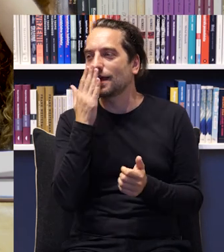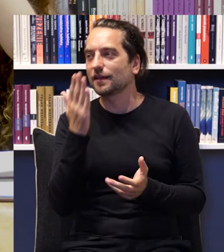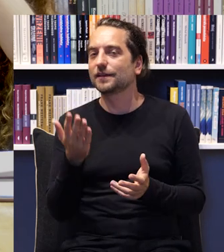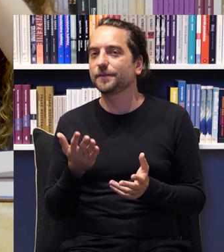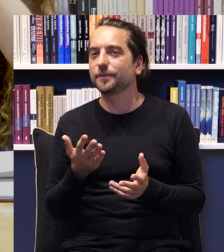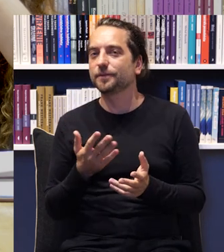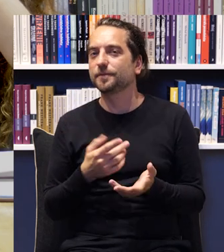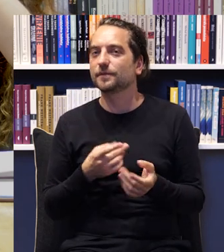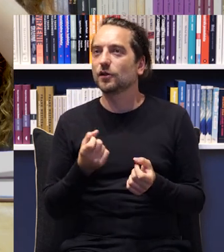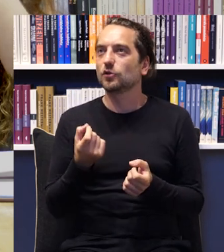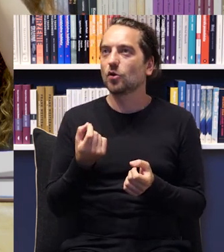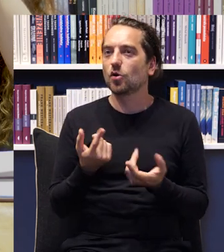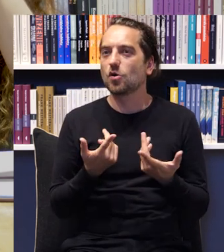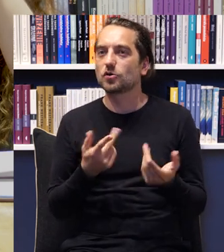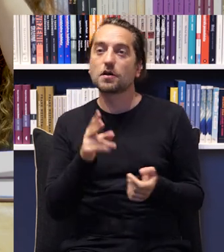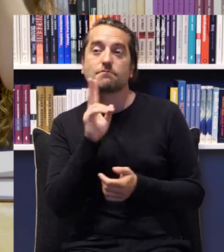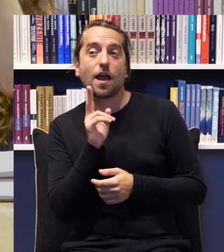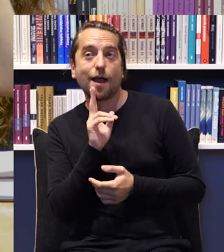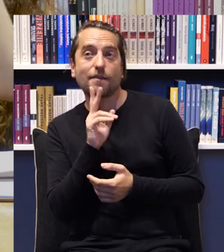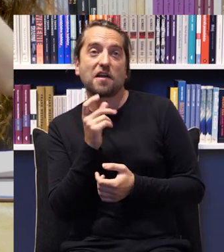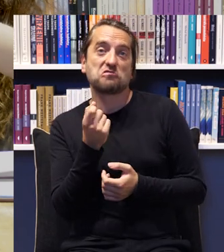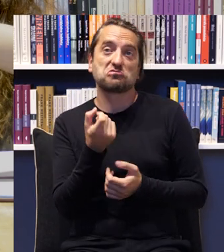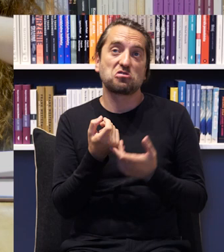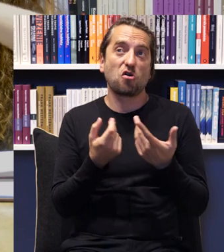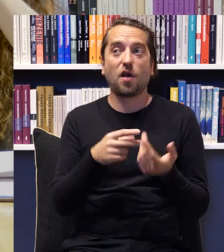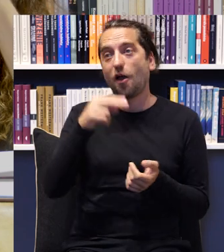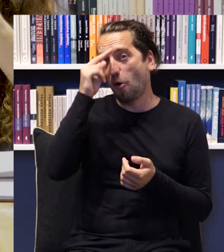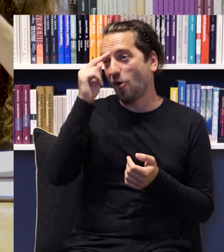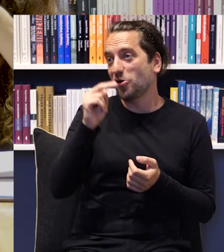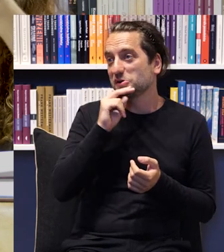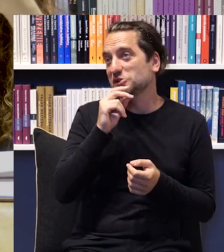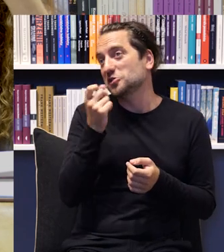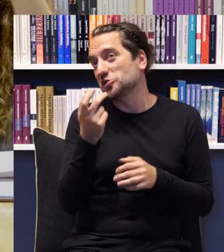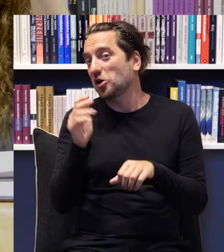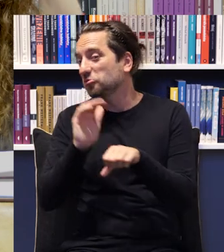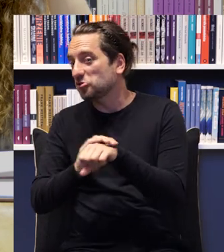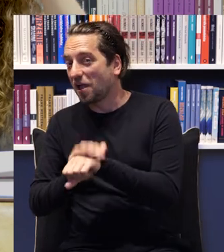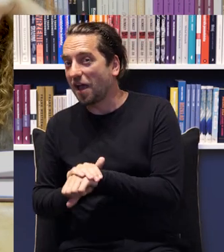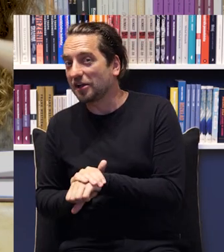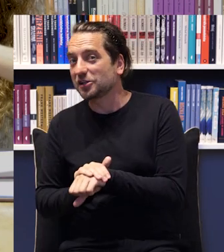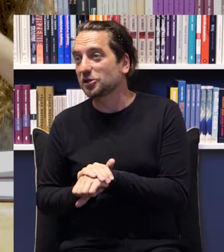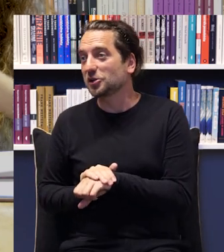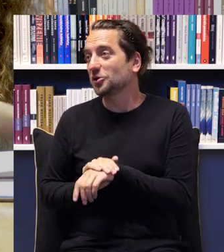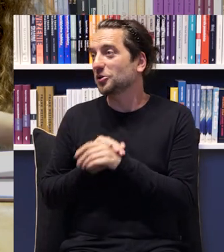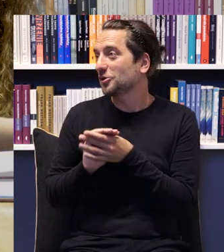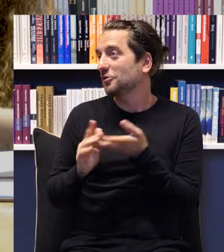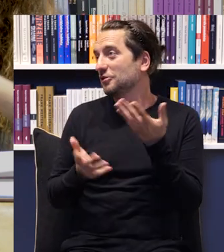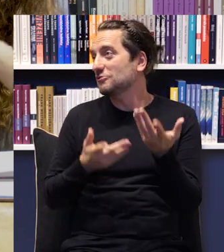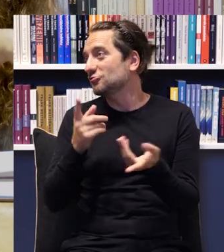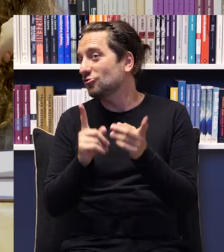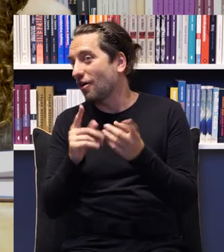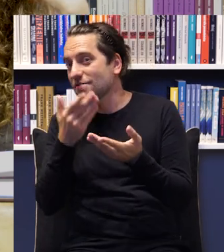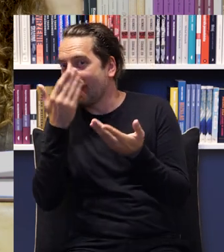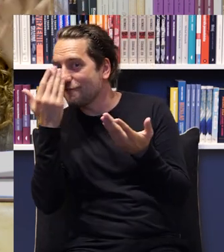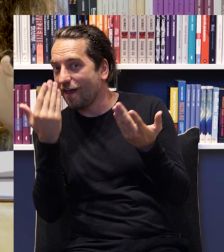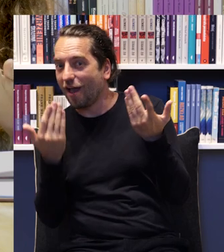takim trochę matką, trochę ojcem, trochę przyjacielem, trochę w zasadzie nie wiemy, pojawiają